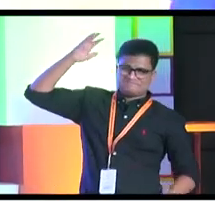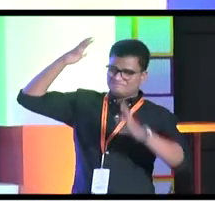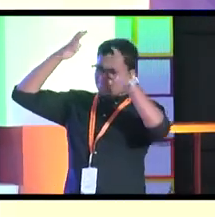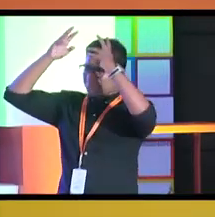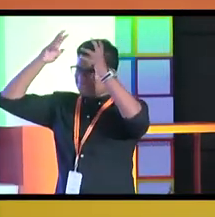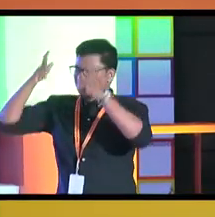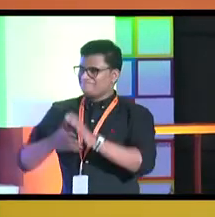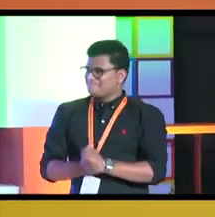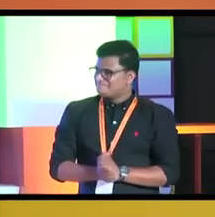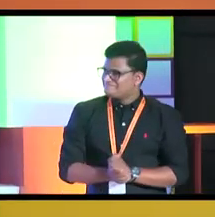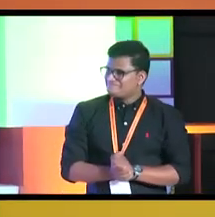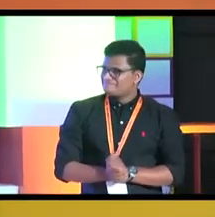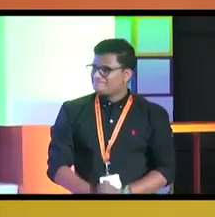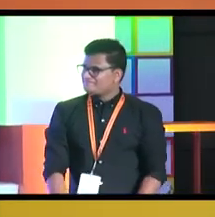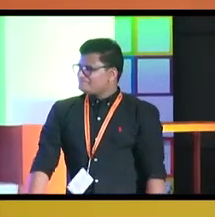बाद